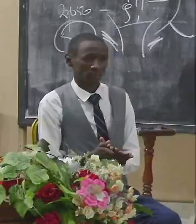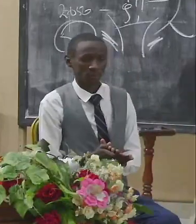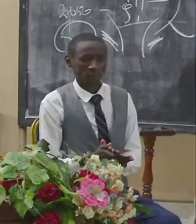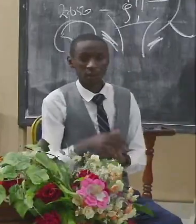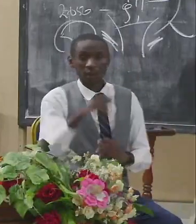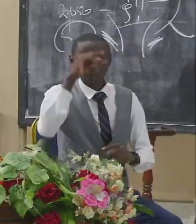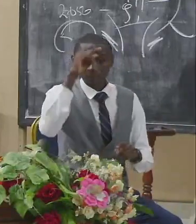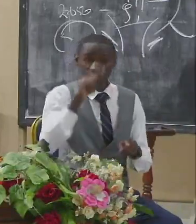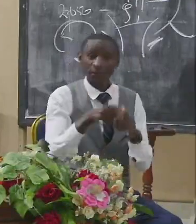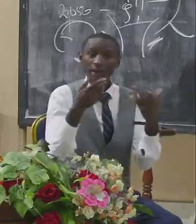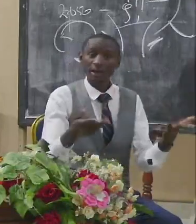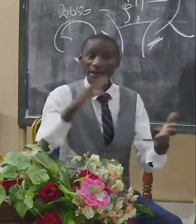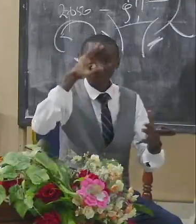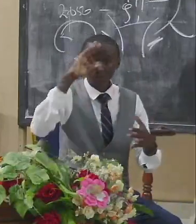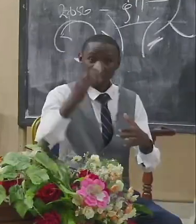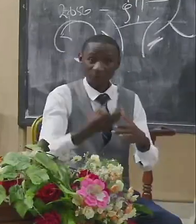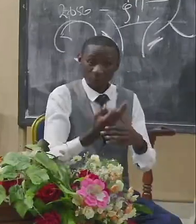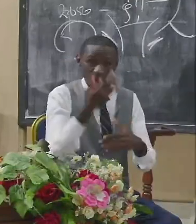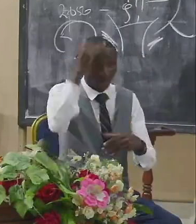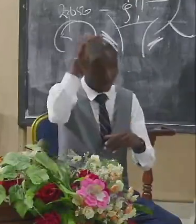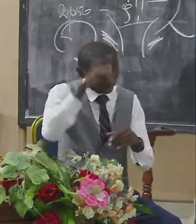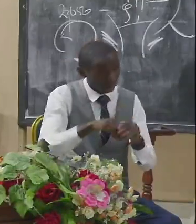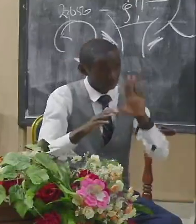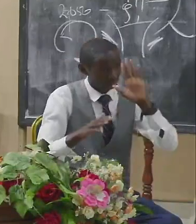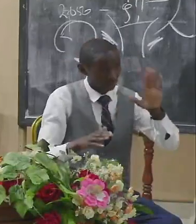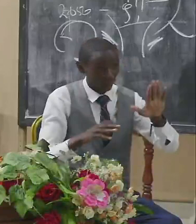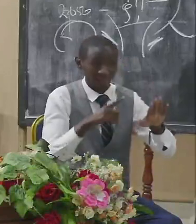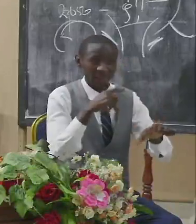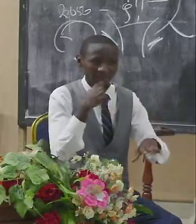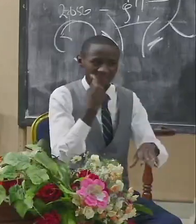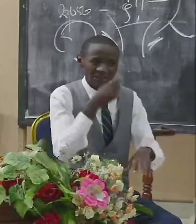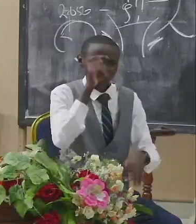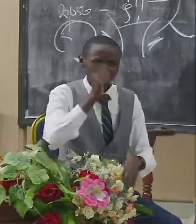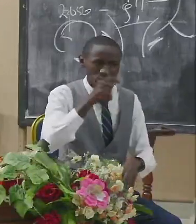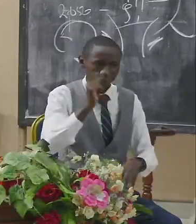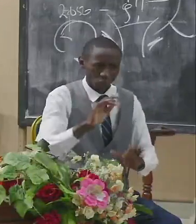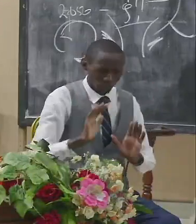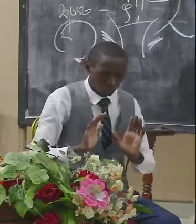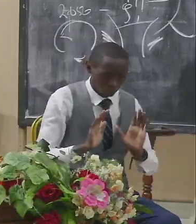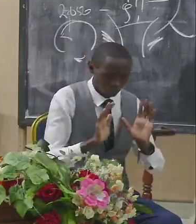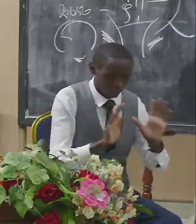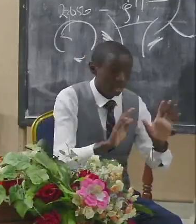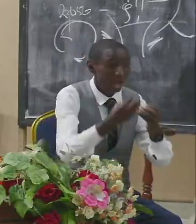Frère, la foi là, Iman, en toi, dani qui doit pousser, et n'y en a pas